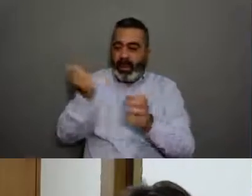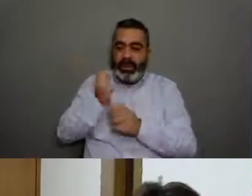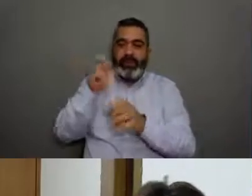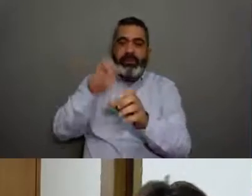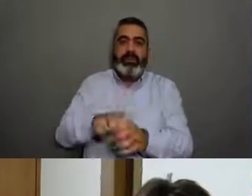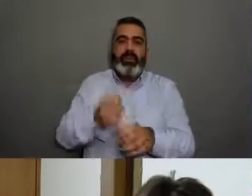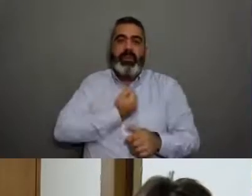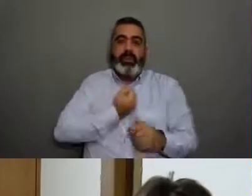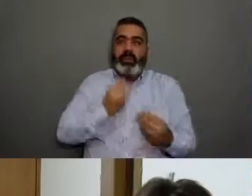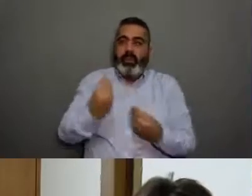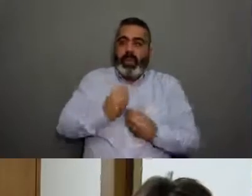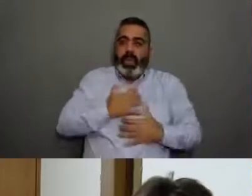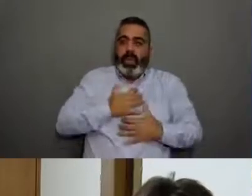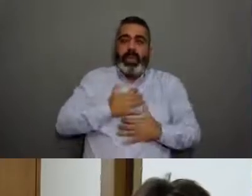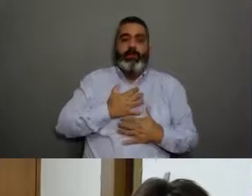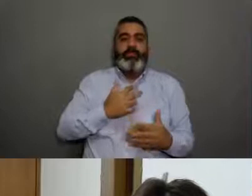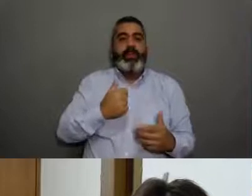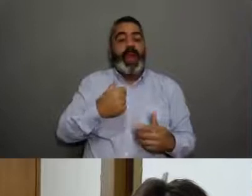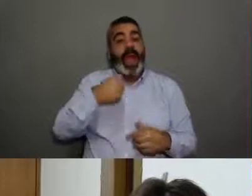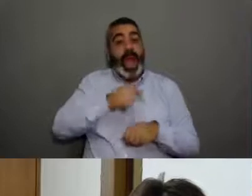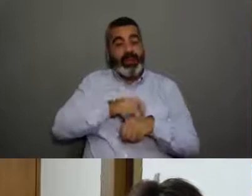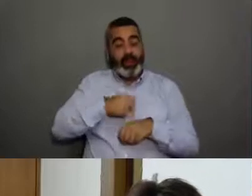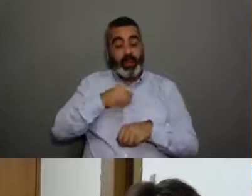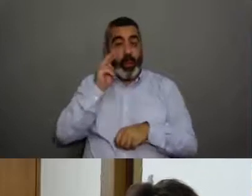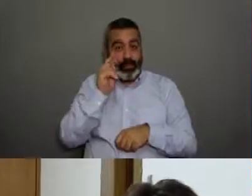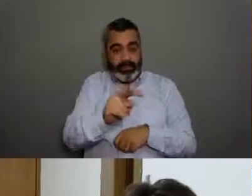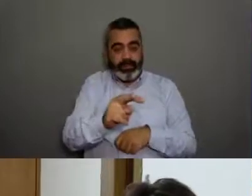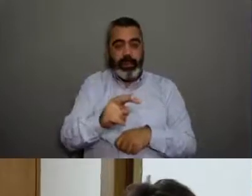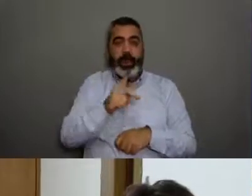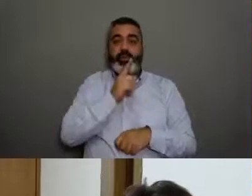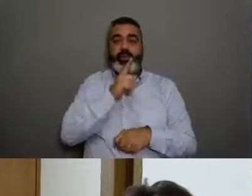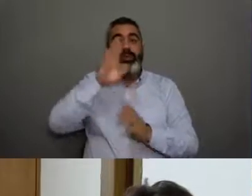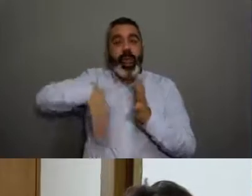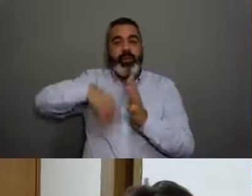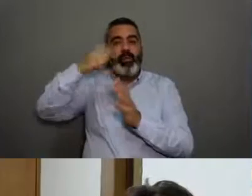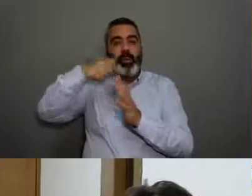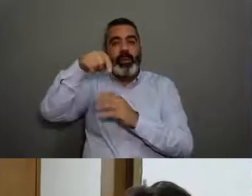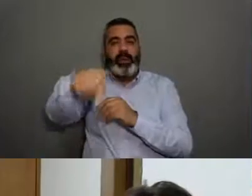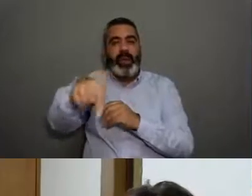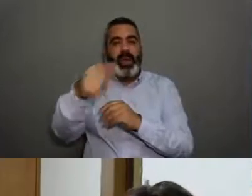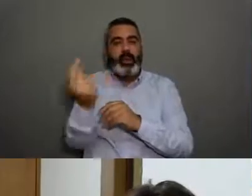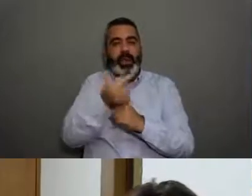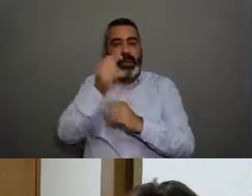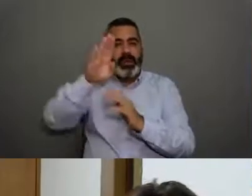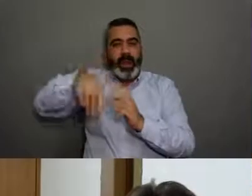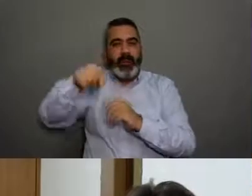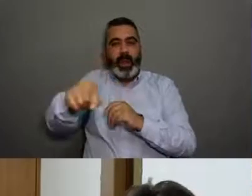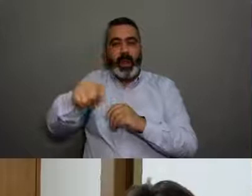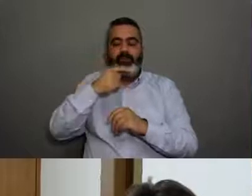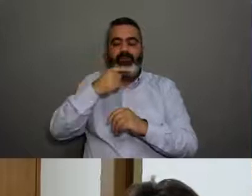μένα τουλάχιστον έτσι όπως εγώ το βίωσα και στο τελευταίο ντοκιμαντέρ, πως μία